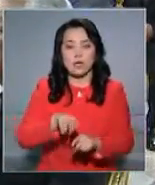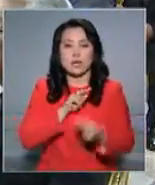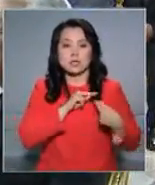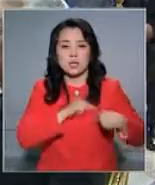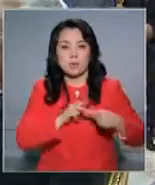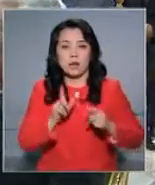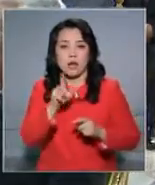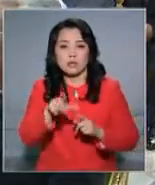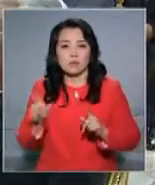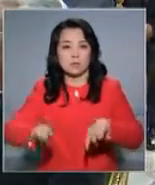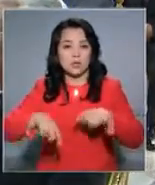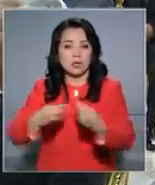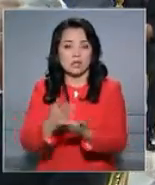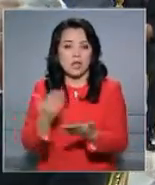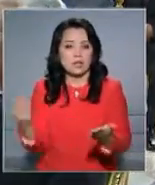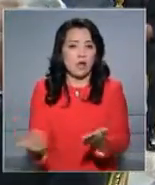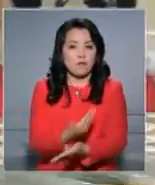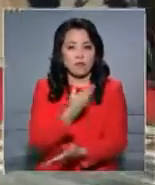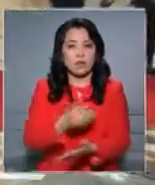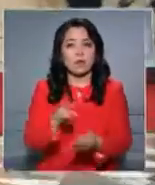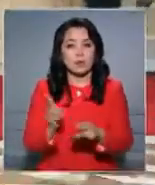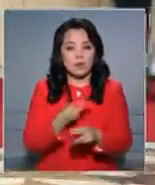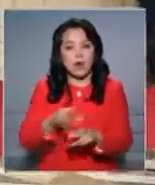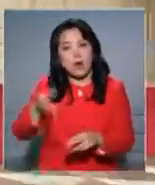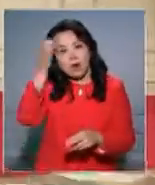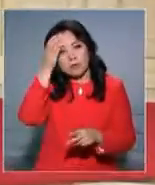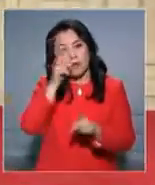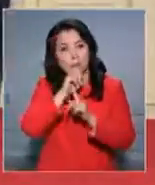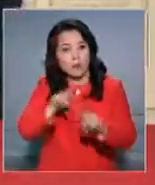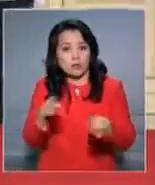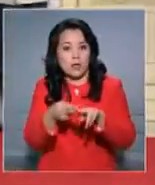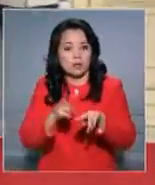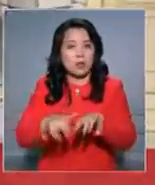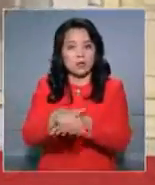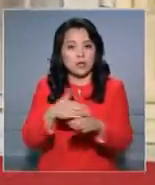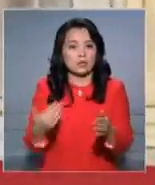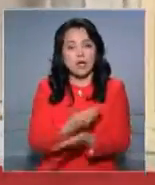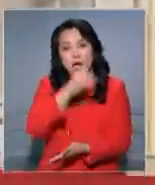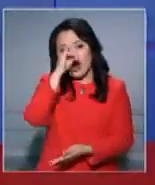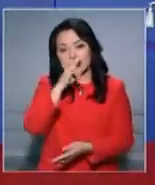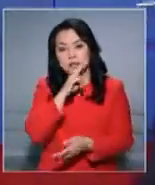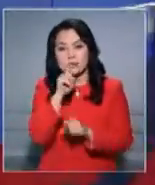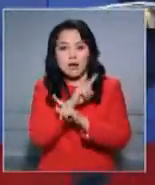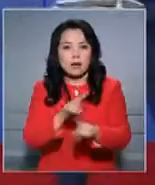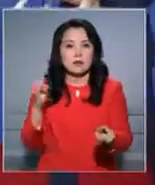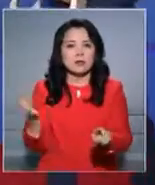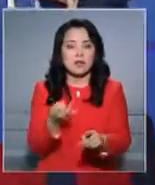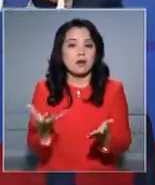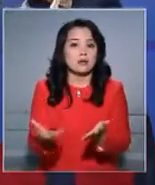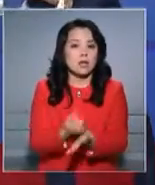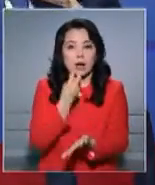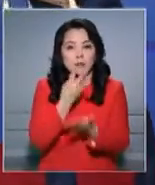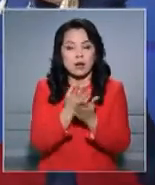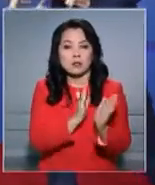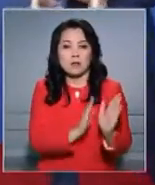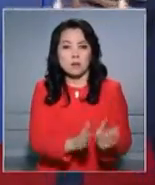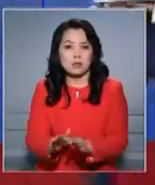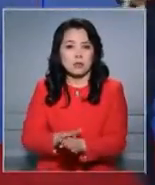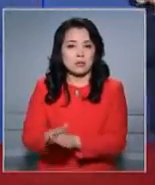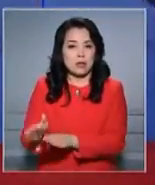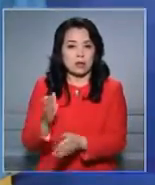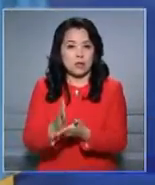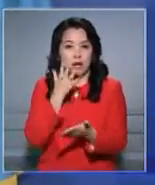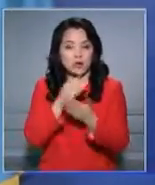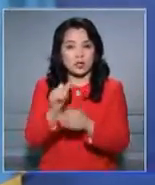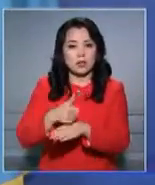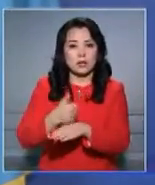бұйырды. Инновациясыз ғылым болмайды деген президент биылғы жыл Қазақстан ғылымына айрықша серпін берген жемісі мерзім болды деді.